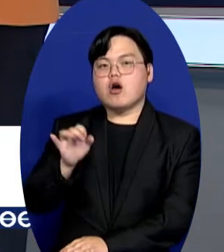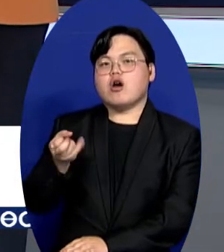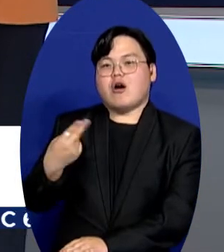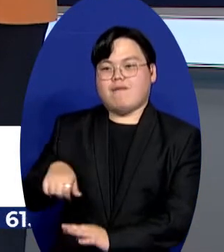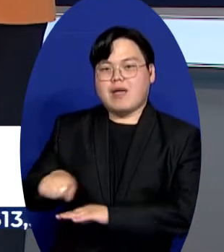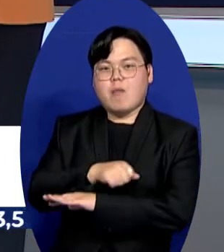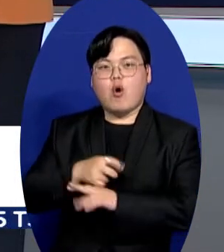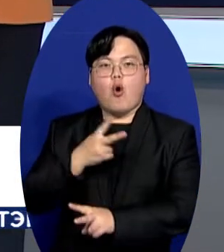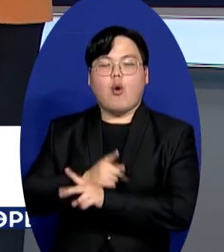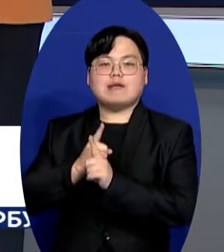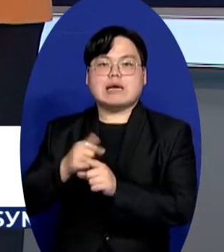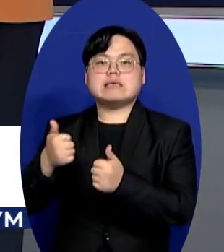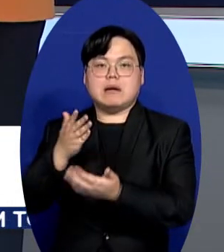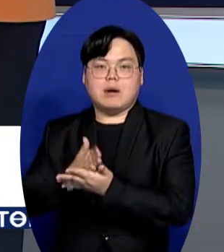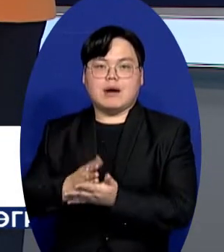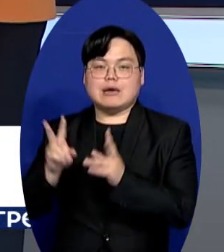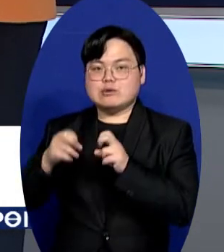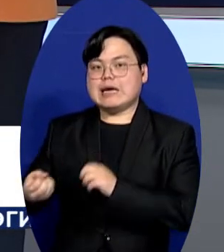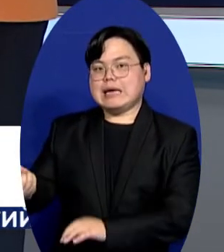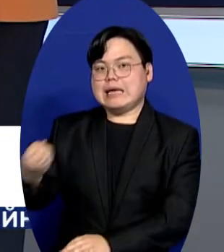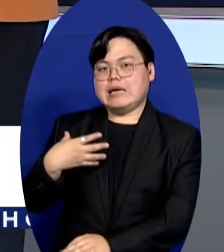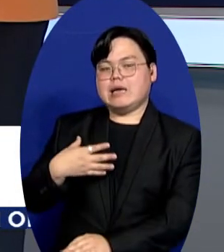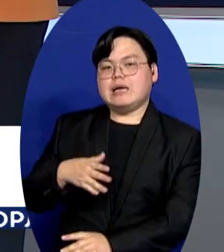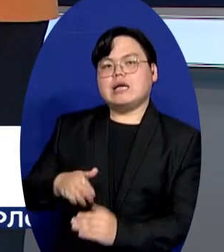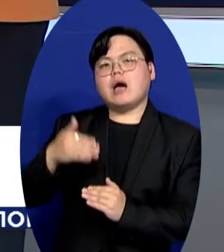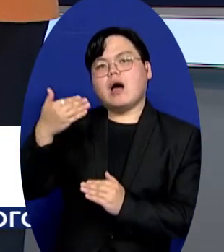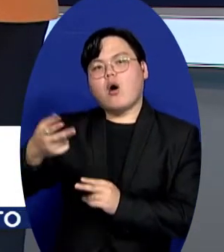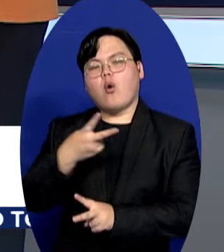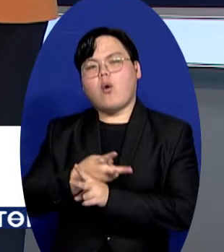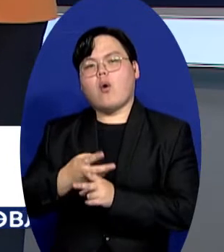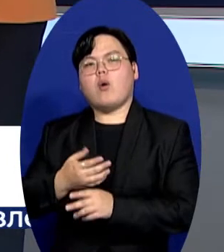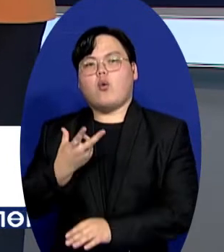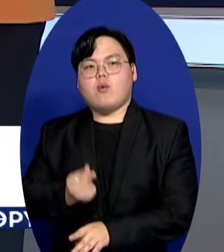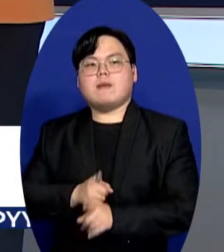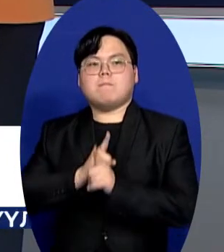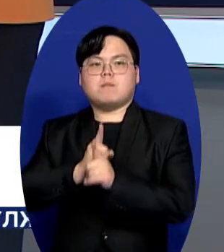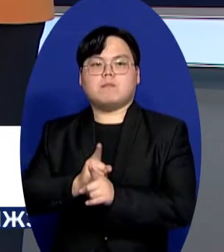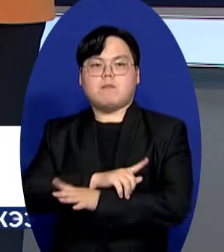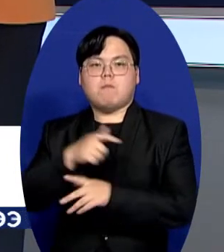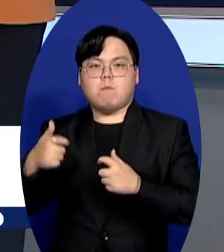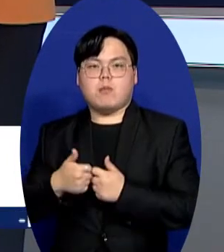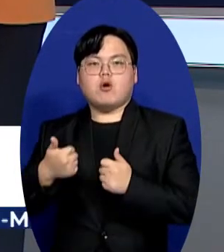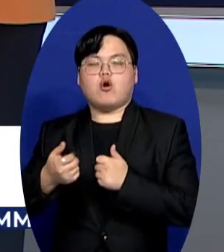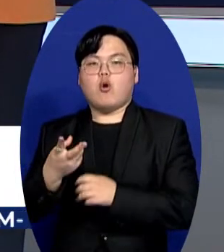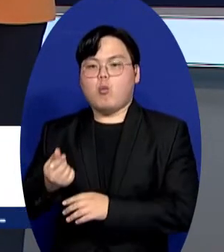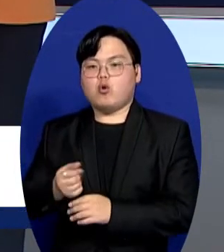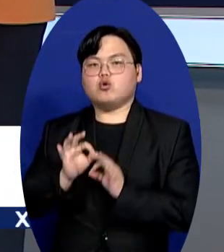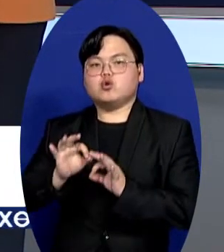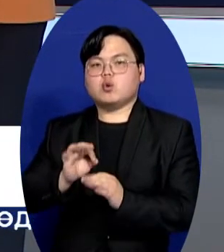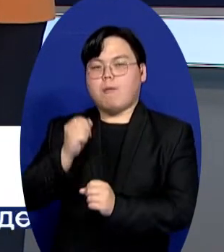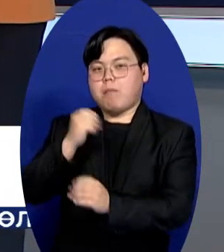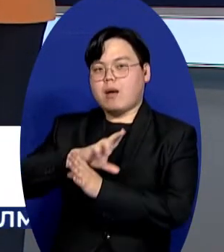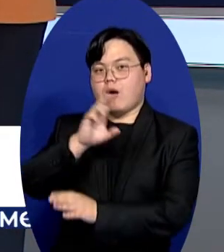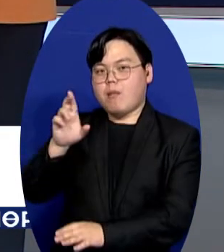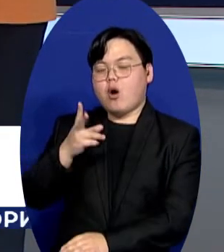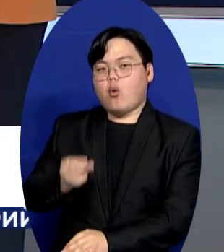хэрэгжилт сайн байгаа гэсэн судалгаа гарсан байна. Цаашид хуулийг чандлан биелүүлж төлбөрийн мөнгийг зориултын дагуу ашигладаг болоход